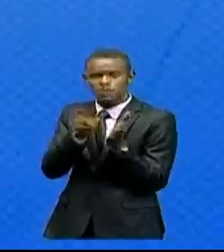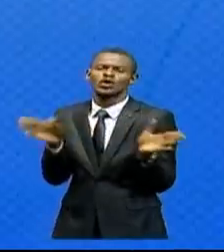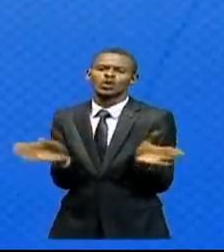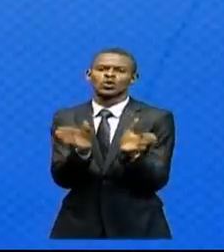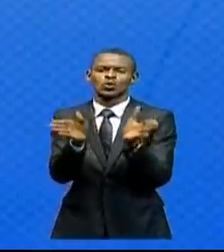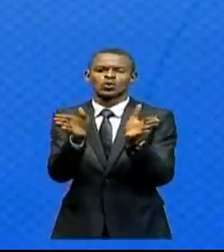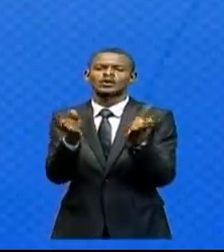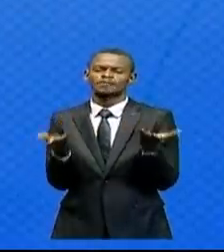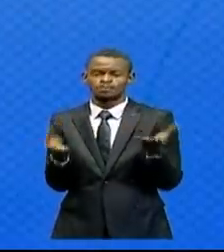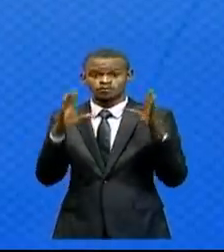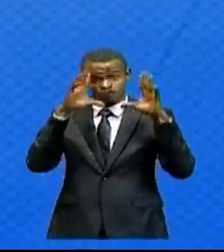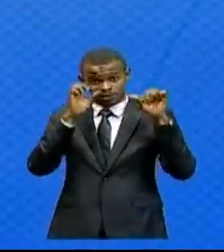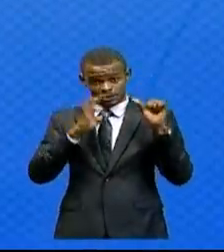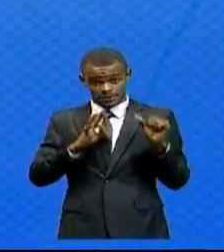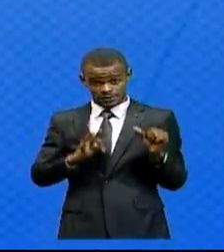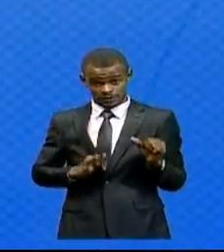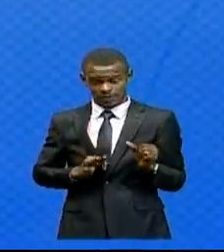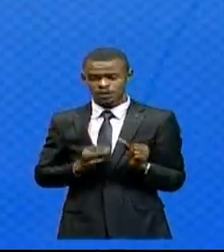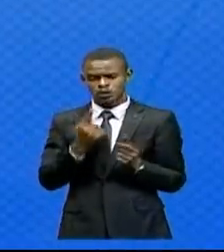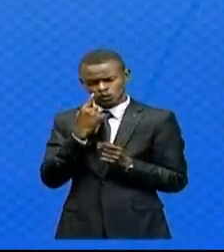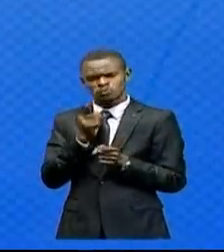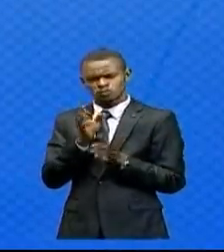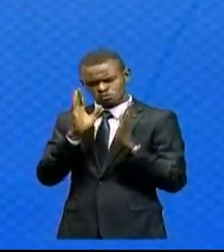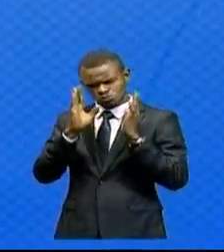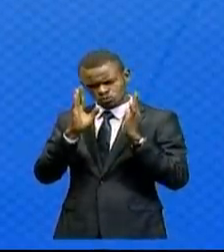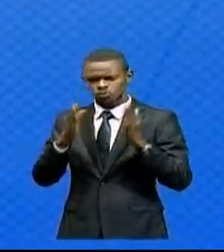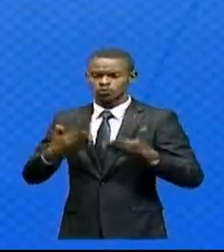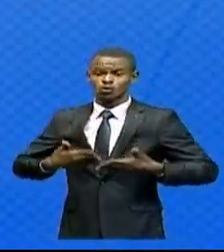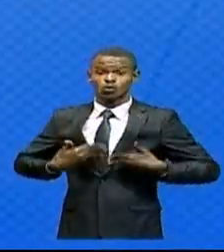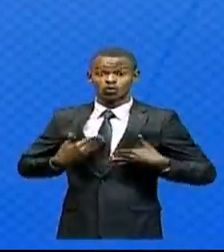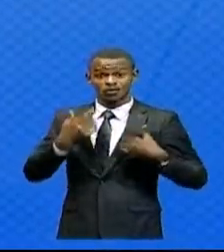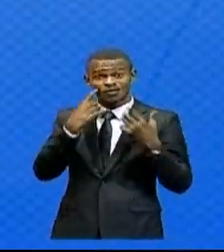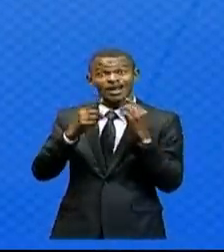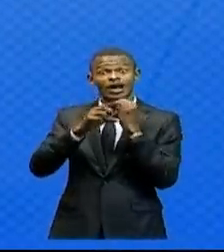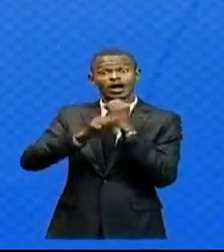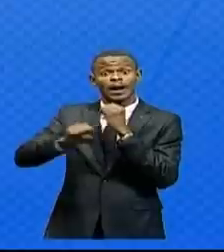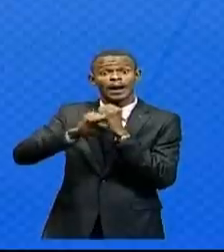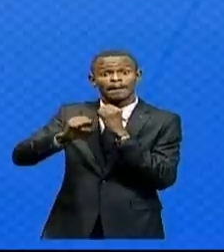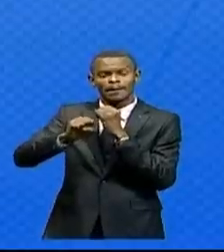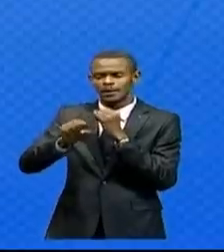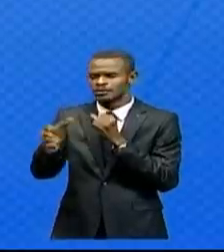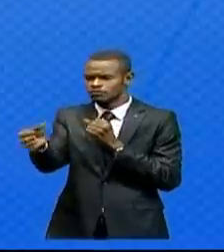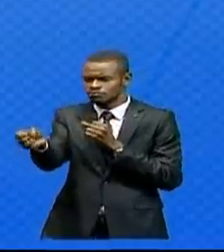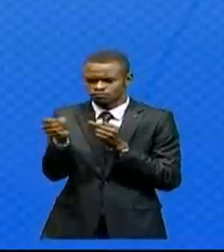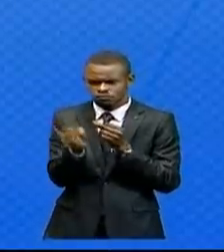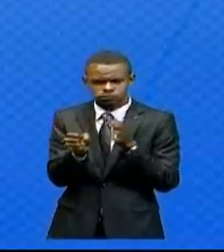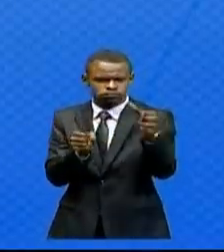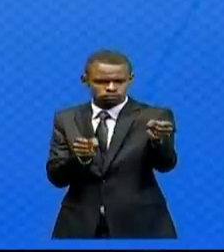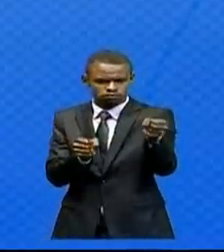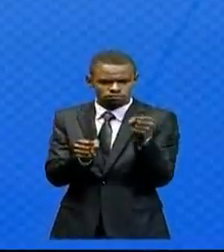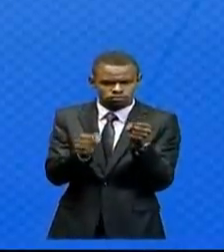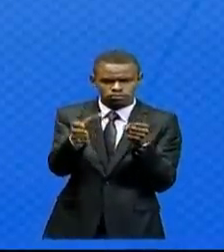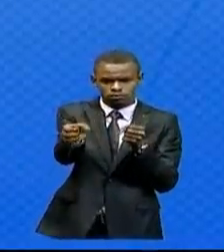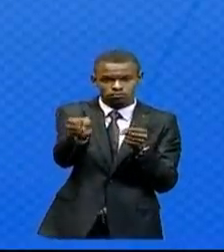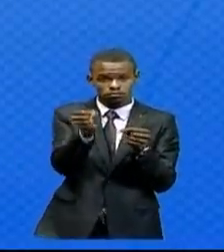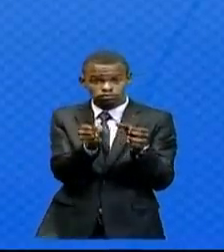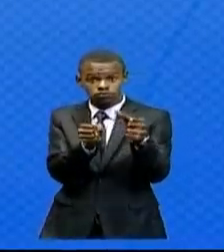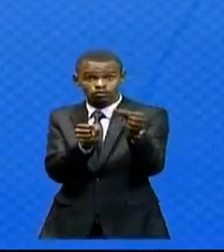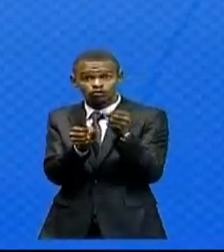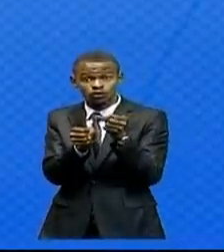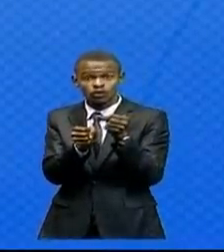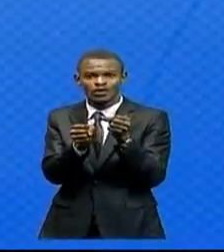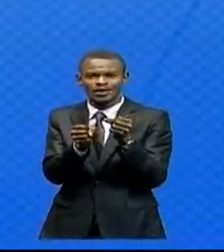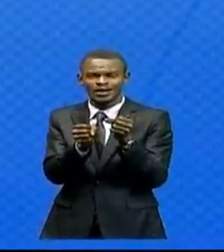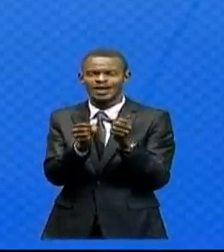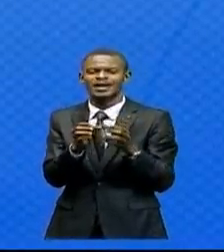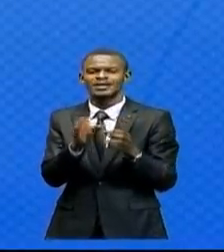la campagne de recrutement volontaire organisée le mardi 9 novembre dernier par la Coordination pour le changement de